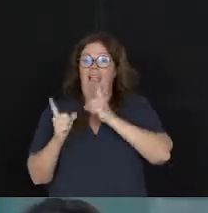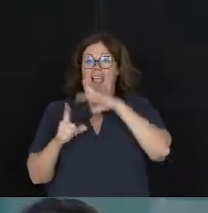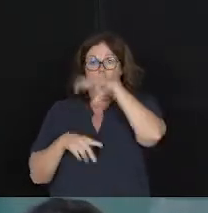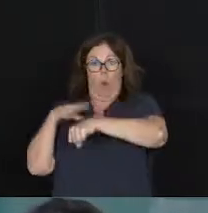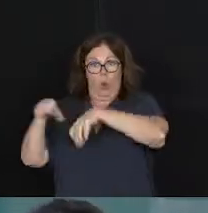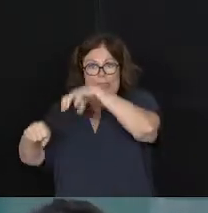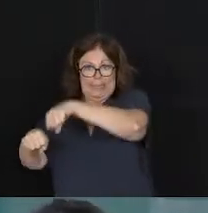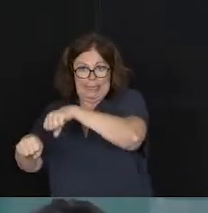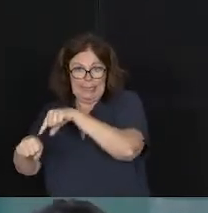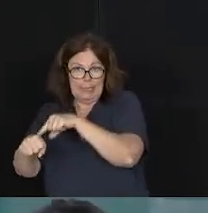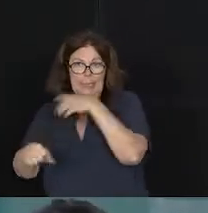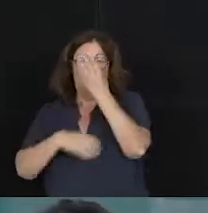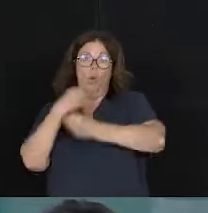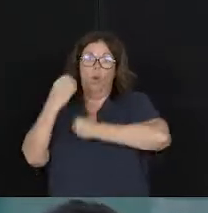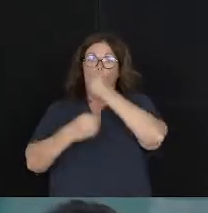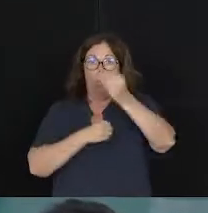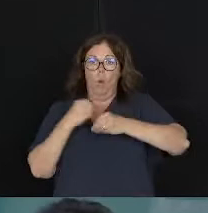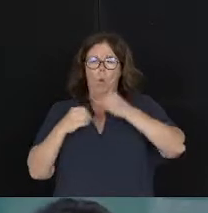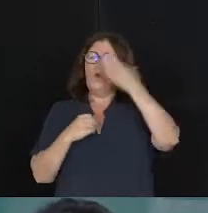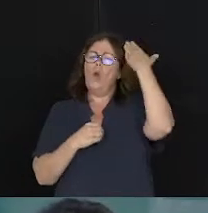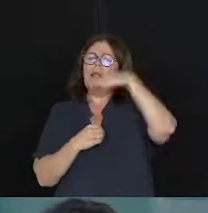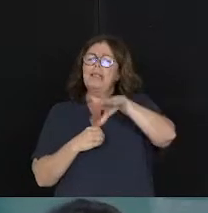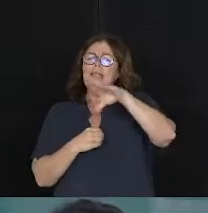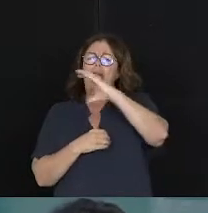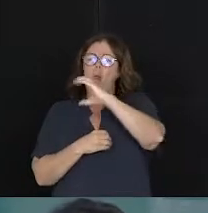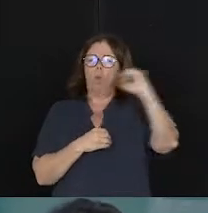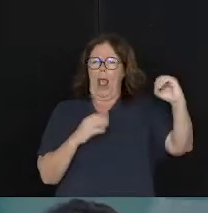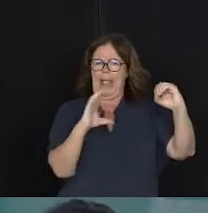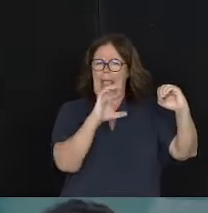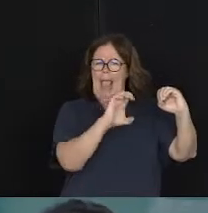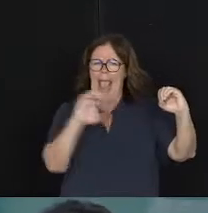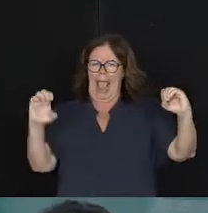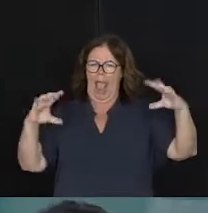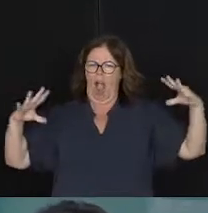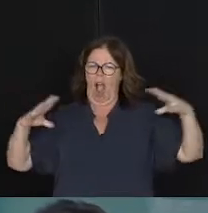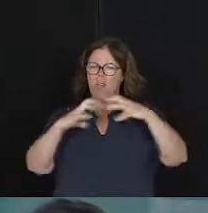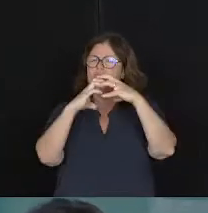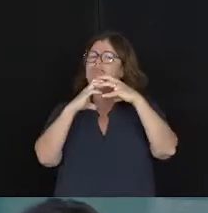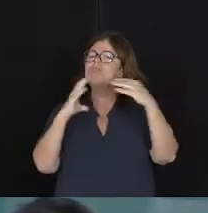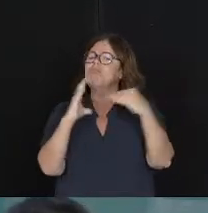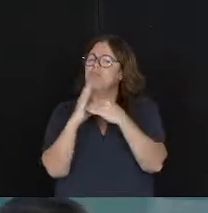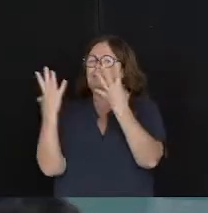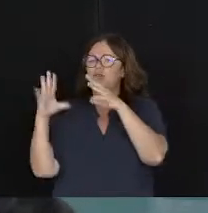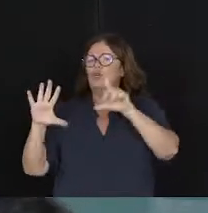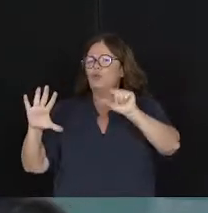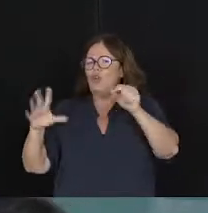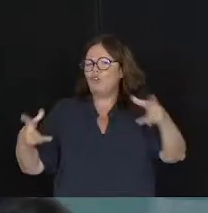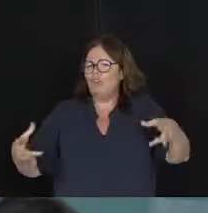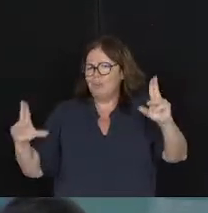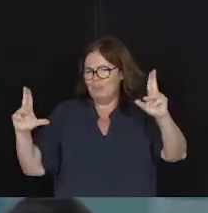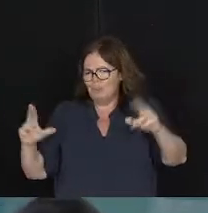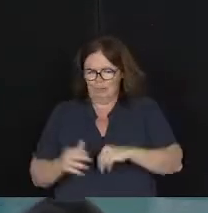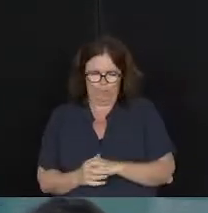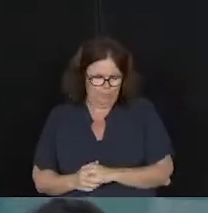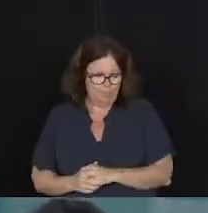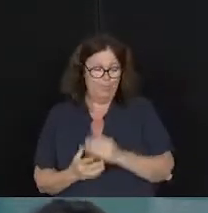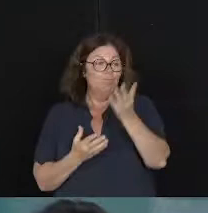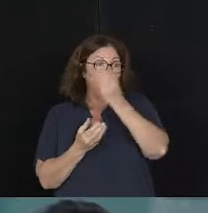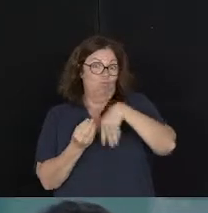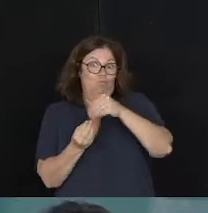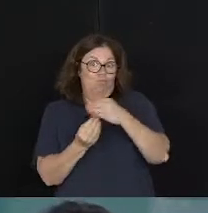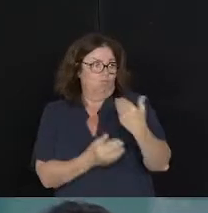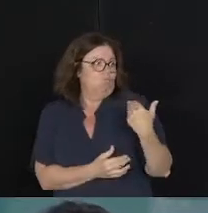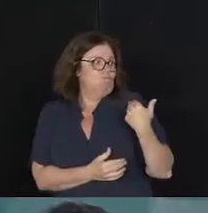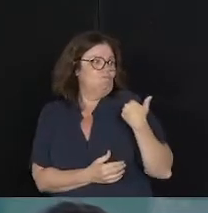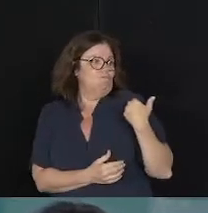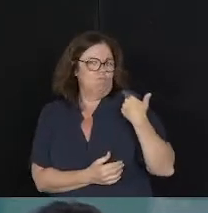pense à l'escalade des tensions entre bloc de l'Ouest et bloc de l'Est dans les années 60-70. Et plus récemment encore, je pense que